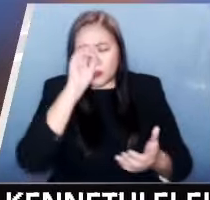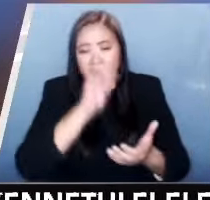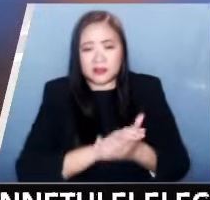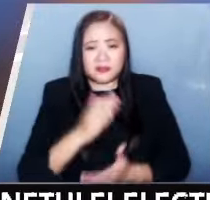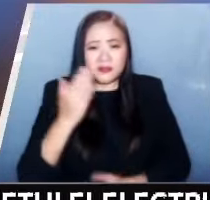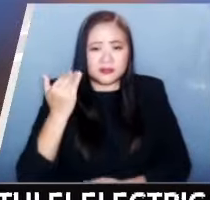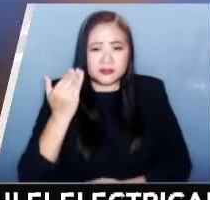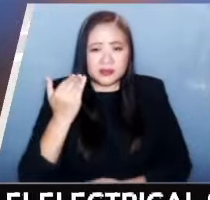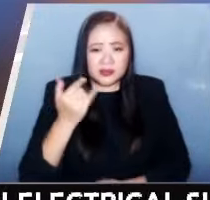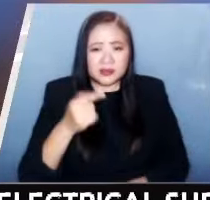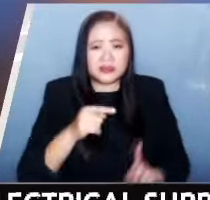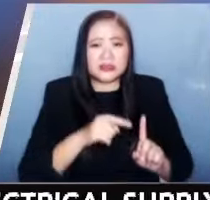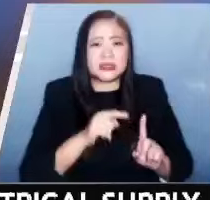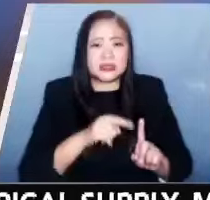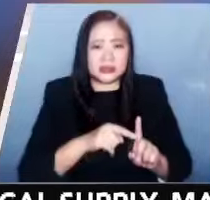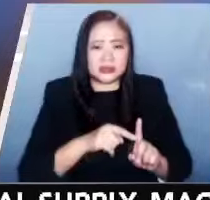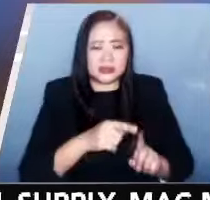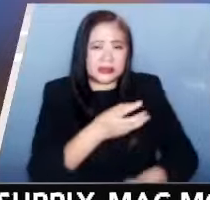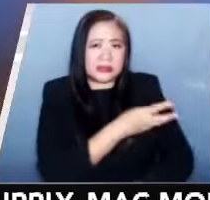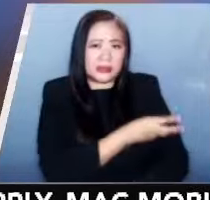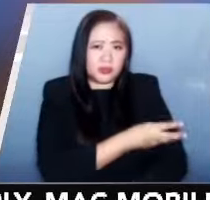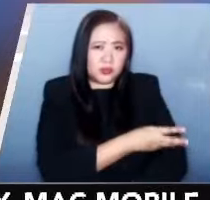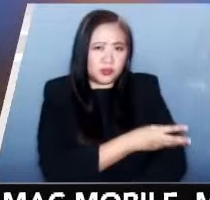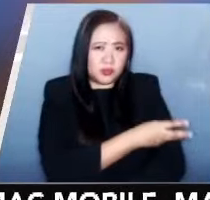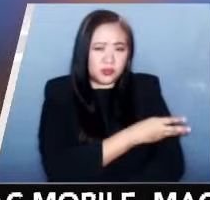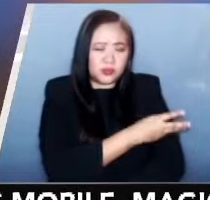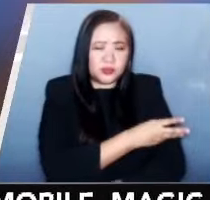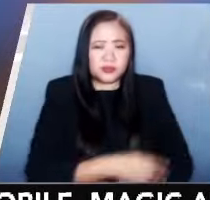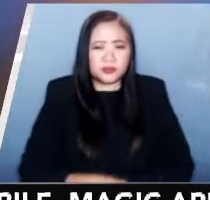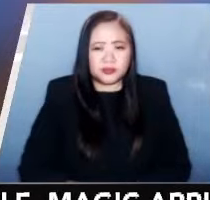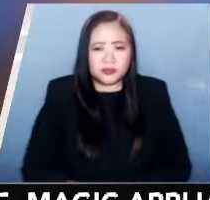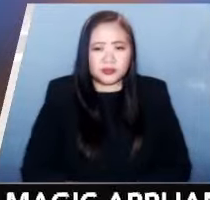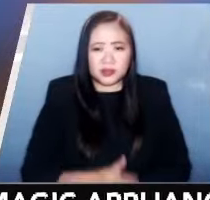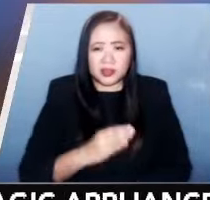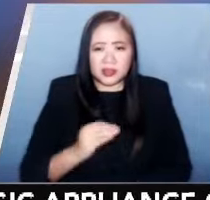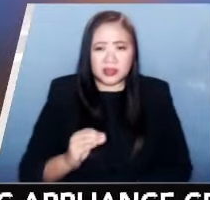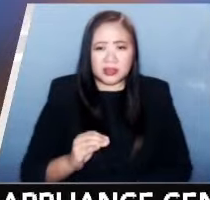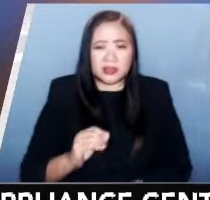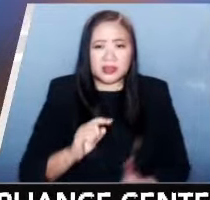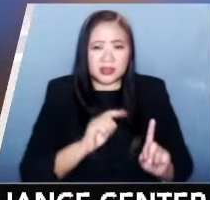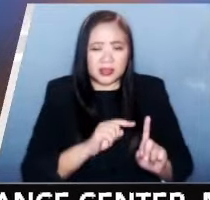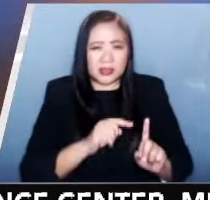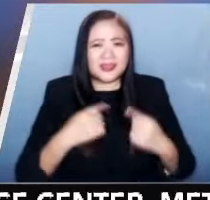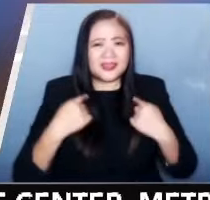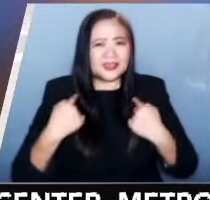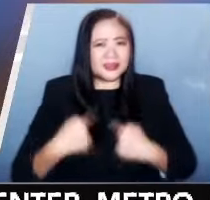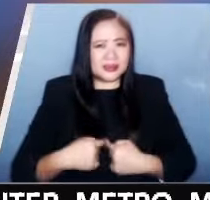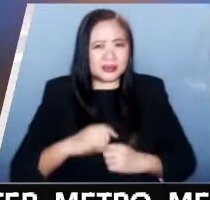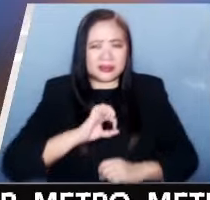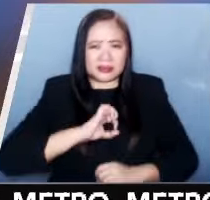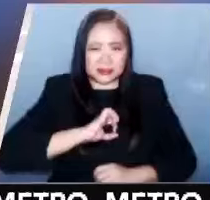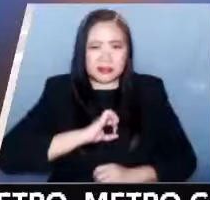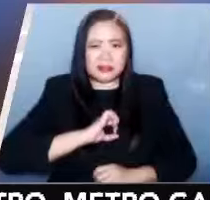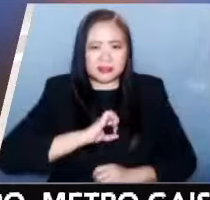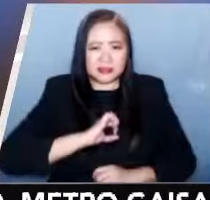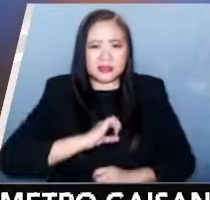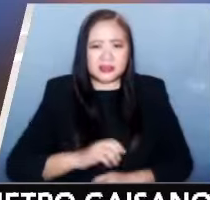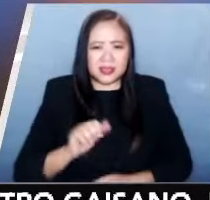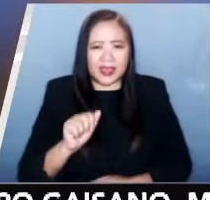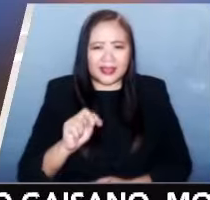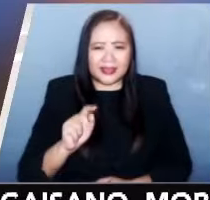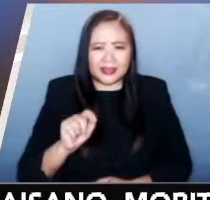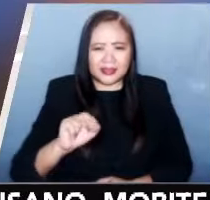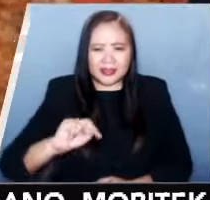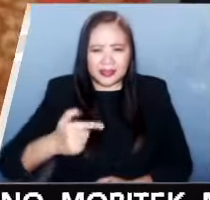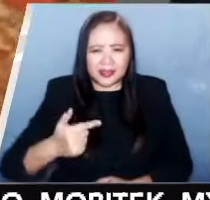tato dun sa kaliwang kamay at saka yung amulet, yung anting-anting na nakapulupot